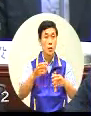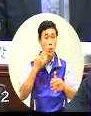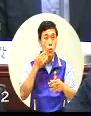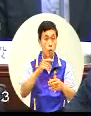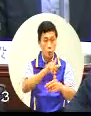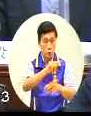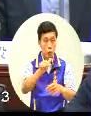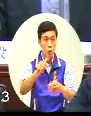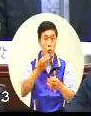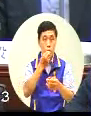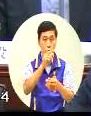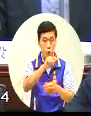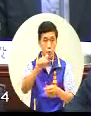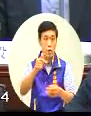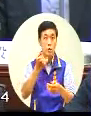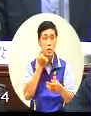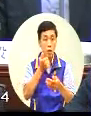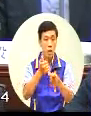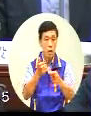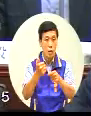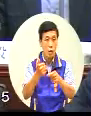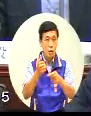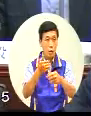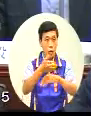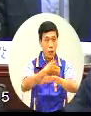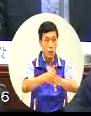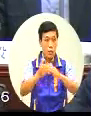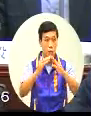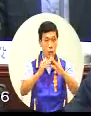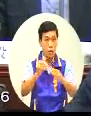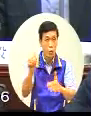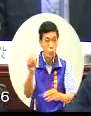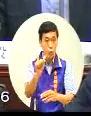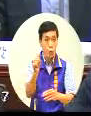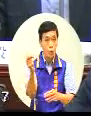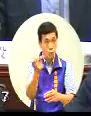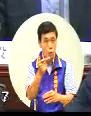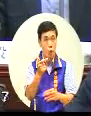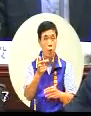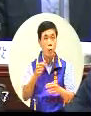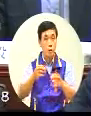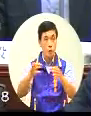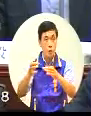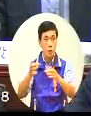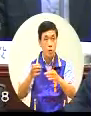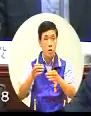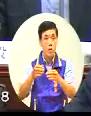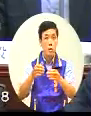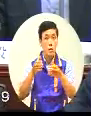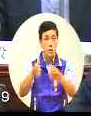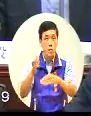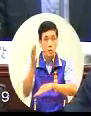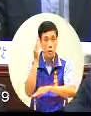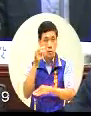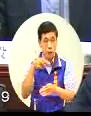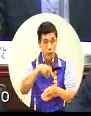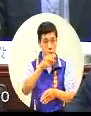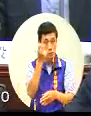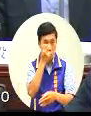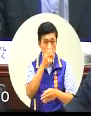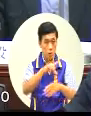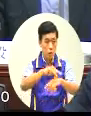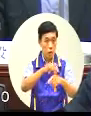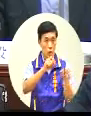料它可以经过五个县市五个贸易商啊，跳来跳去其中，但政府机关要查证的时候就会有时间的延宕，同